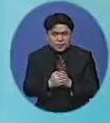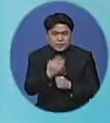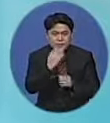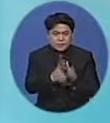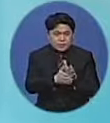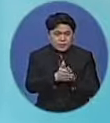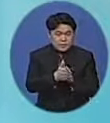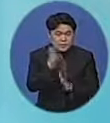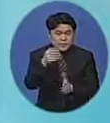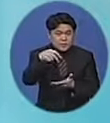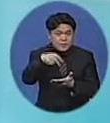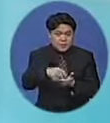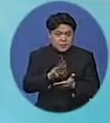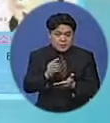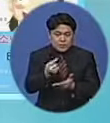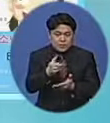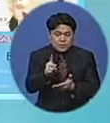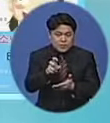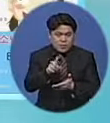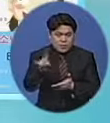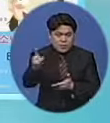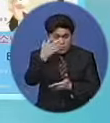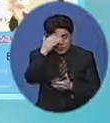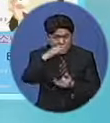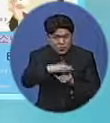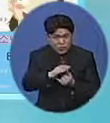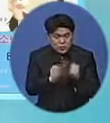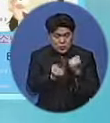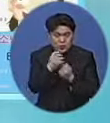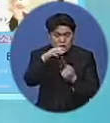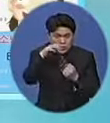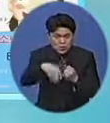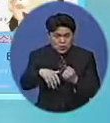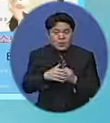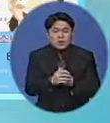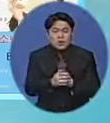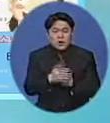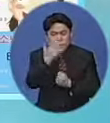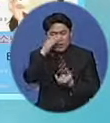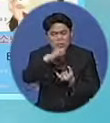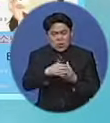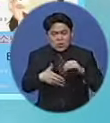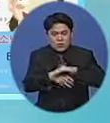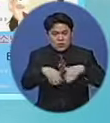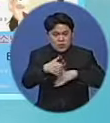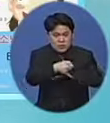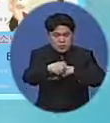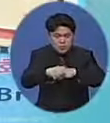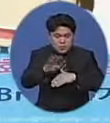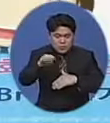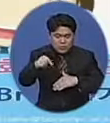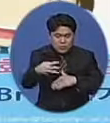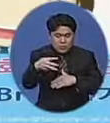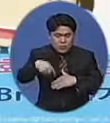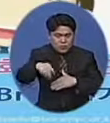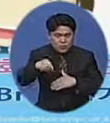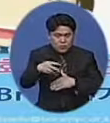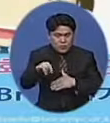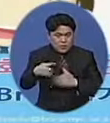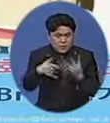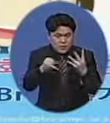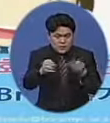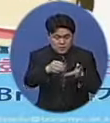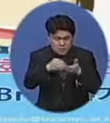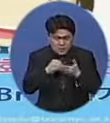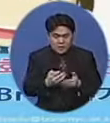서울시립 보람의 청소년 수련관에서는 청소년 문화기획단 블루브레인 4기를 모집합니다. 블루브레인은